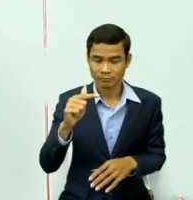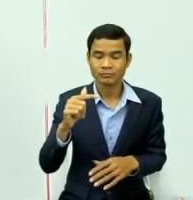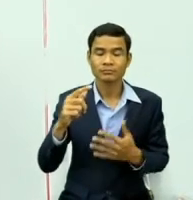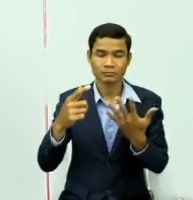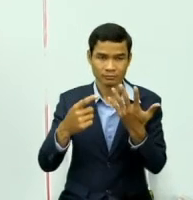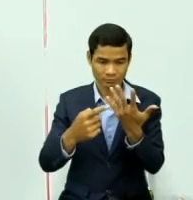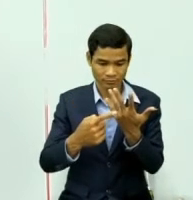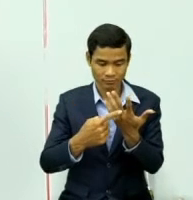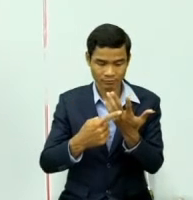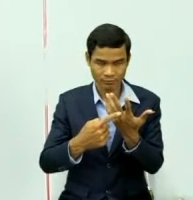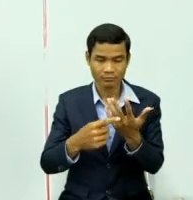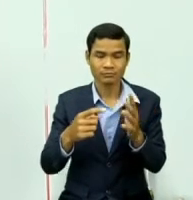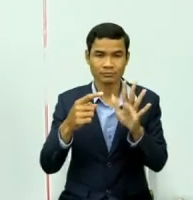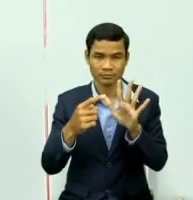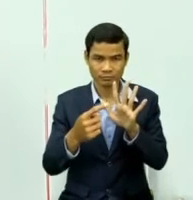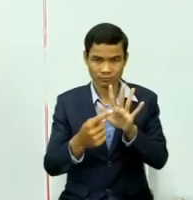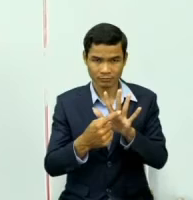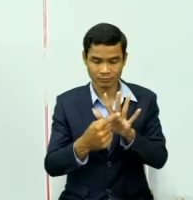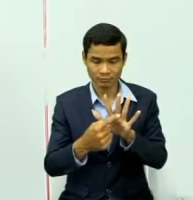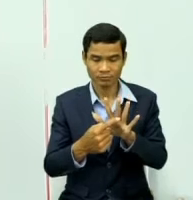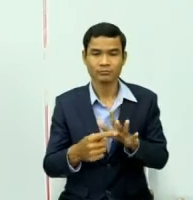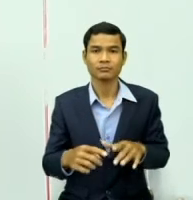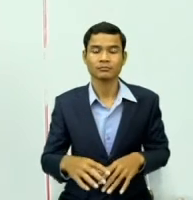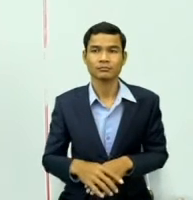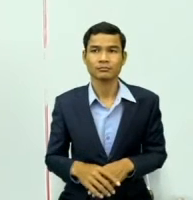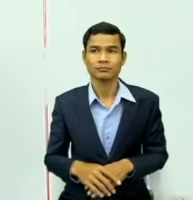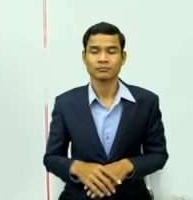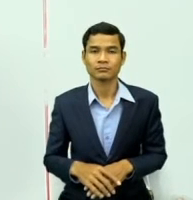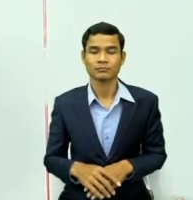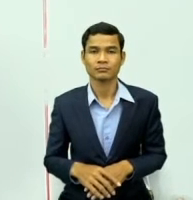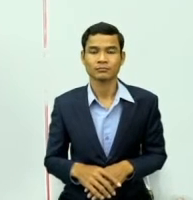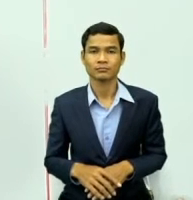bìa như thiết con